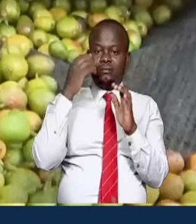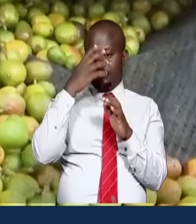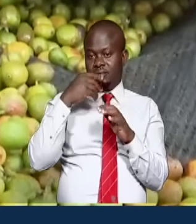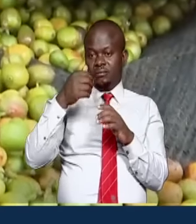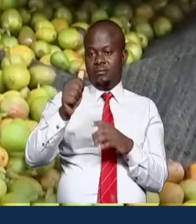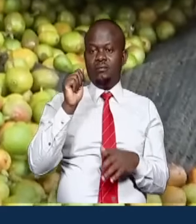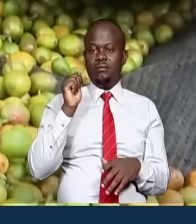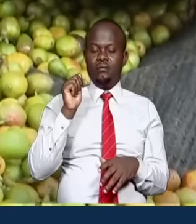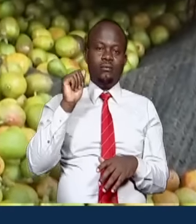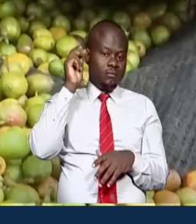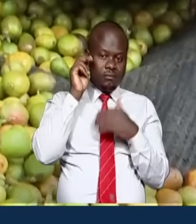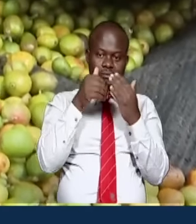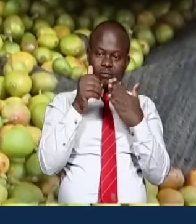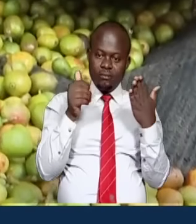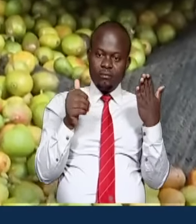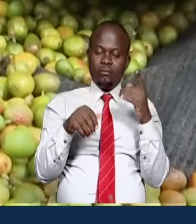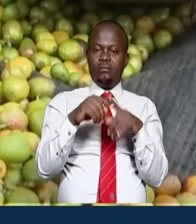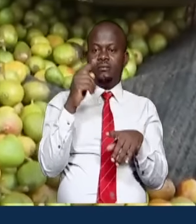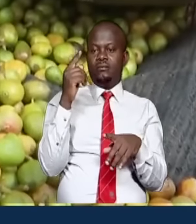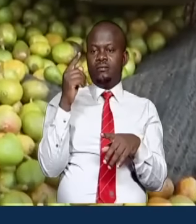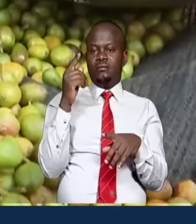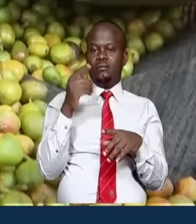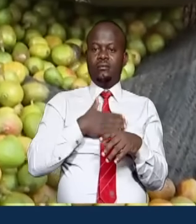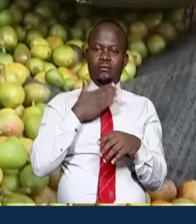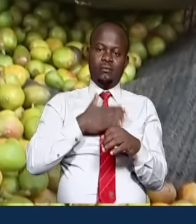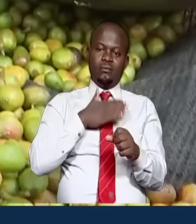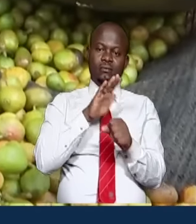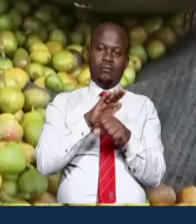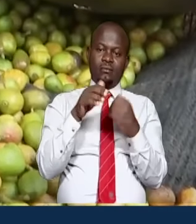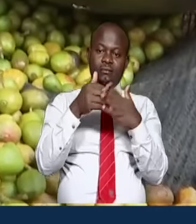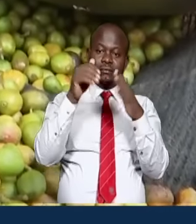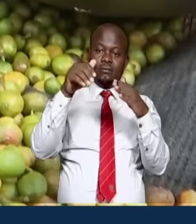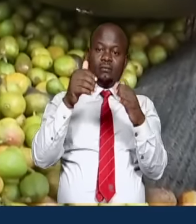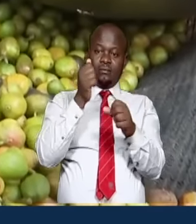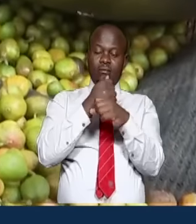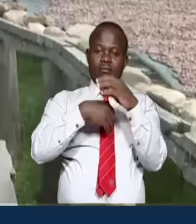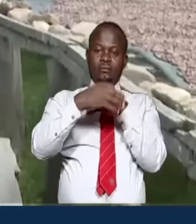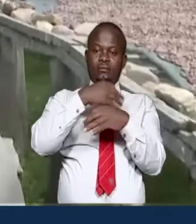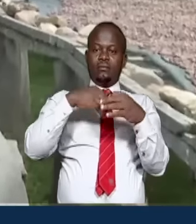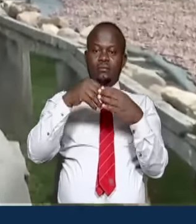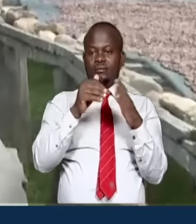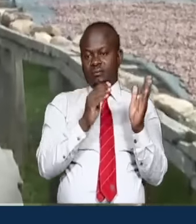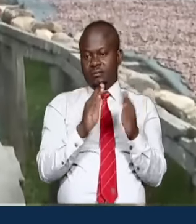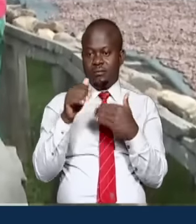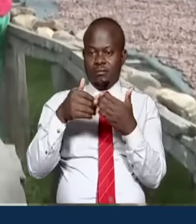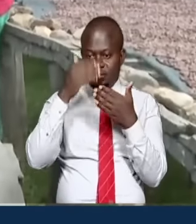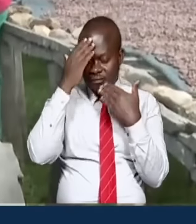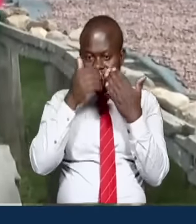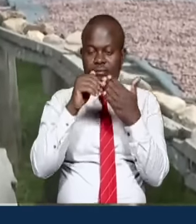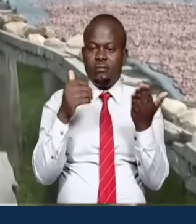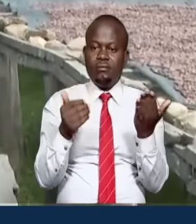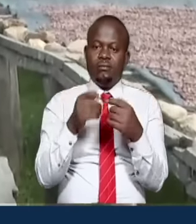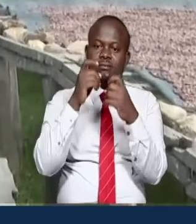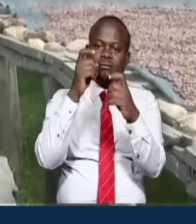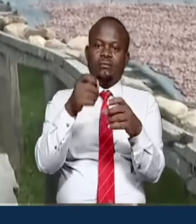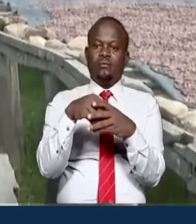bw'ikawa. Kumva ko ikawa yabo yatsinze byashimishije cyane abahinzi bakorana n'inganda ziyitunganya, kuko usibye no guhembwa